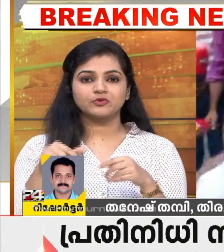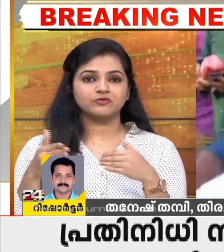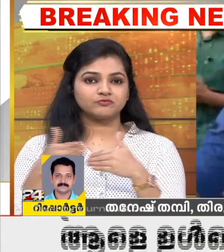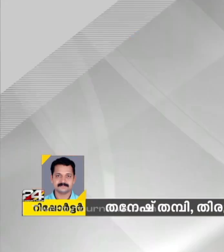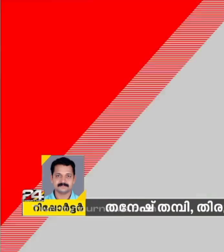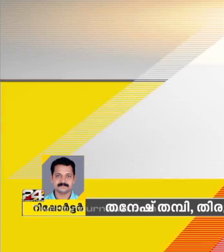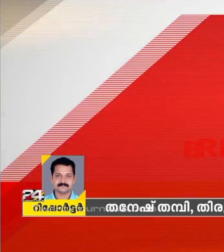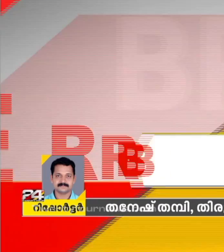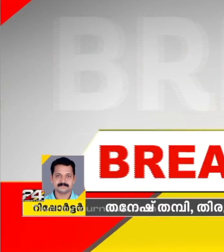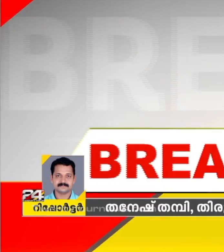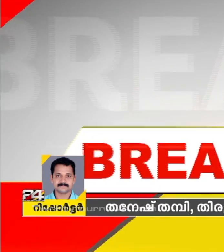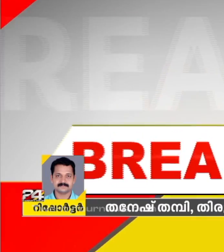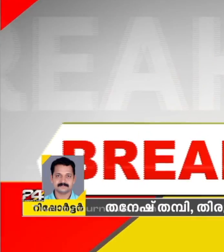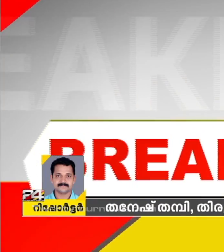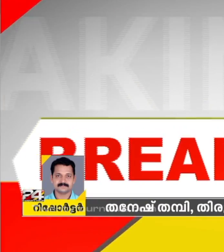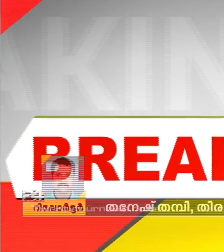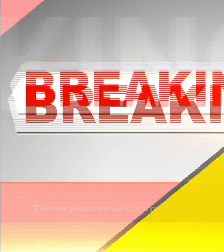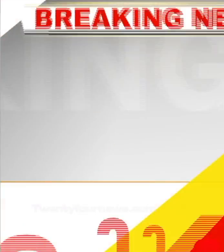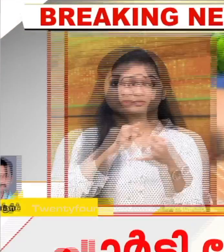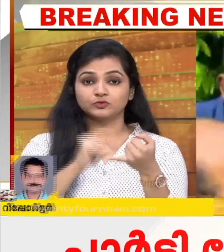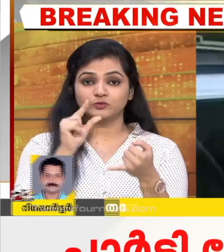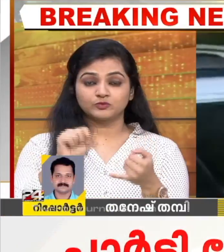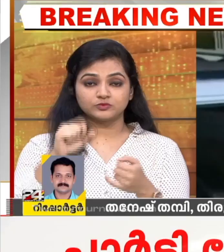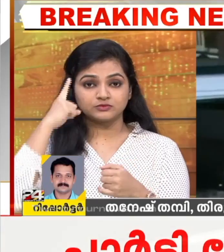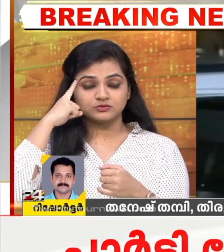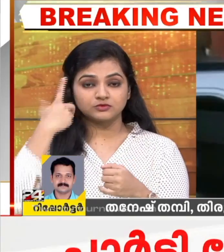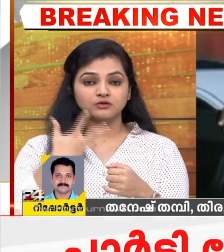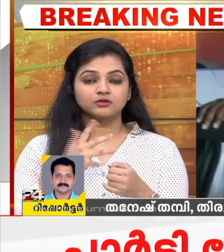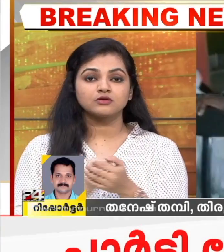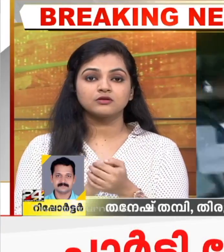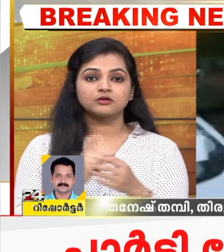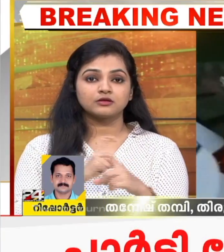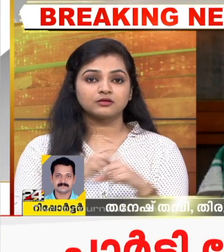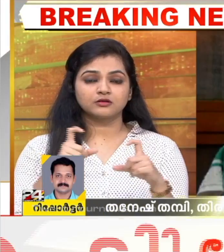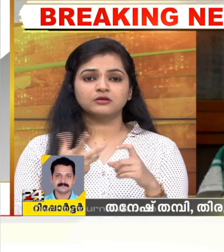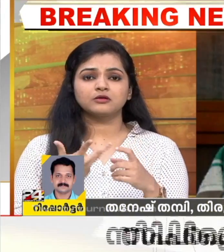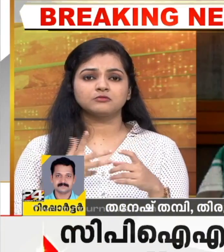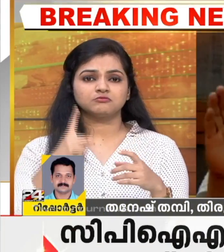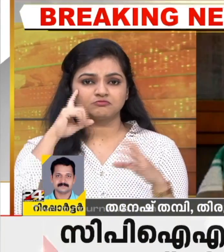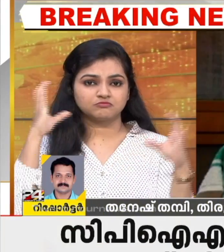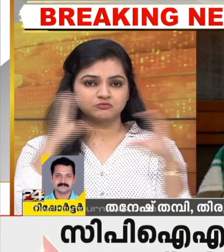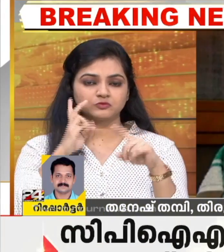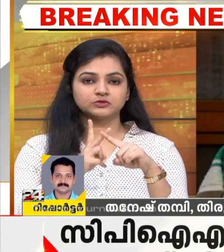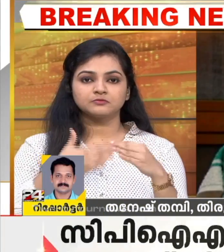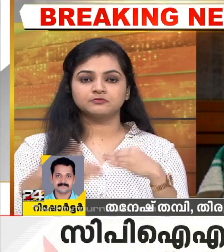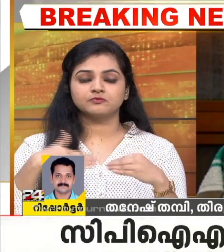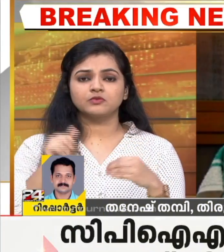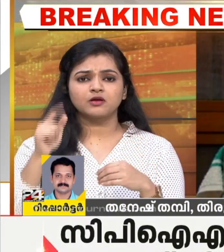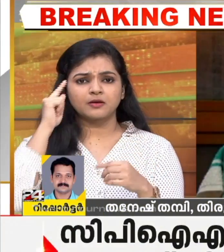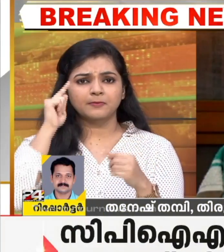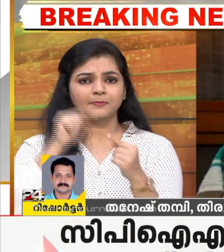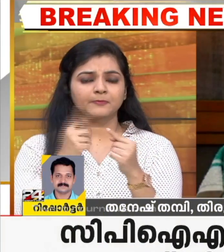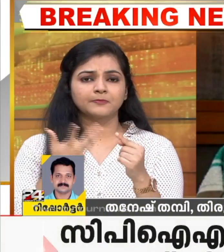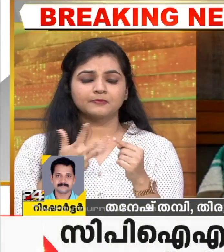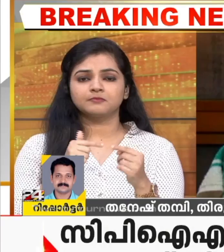വൃത്തങ്ങൾ സൂചിപ്പിക്കുന്നത്. ഏതായാലും ജി സുധാകരന്റെ നിലപാട് എന്താണ് എന്നതിനെ സംബന്ധിച്ചിട്ടുള്ള അവ്യക്തത തുടരുകയാണ്. അദ്ദേഹം എന്താണ് ഉദ്ദേശിക്കുന്നത് എന്നുള്ളത്